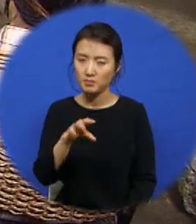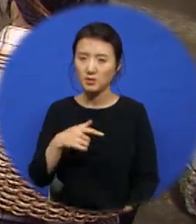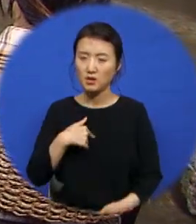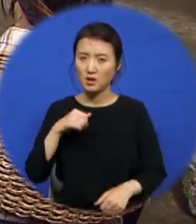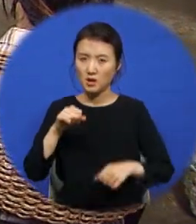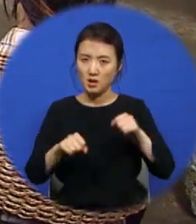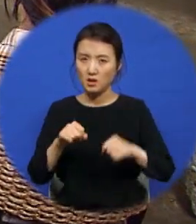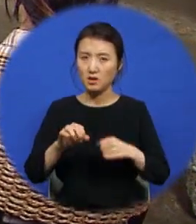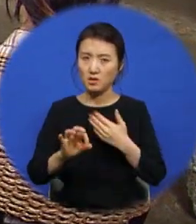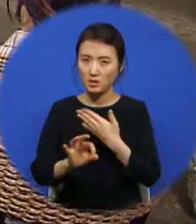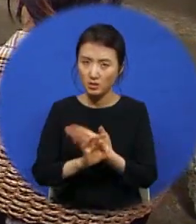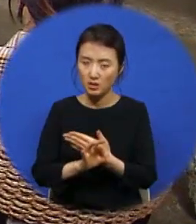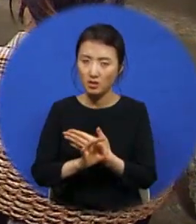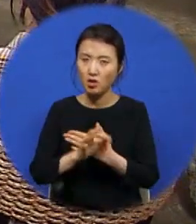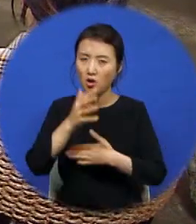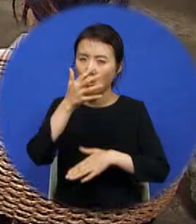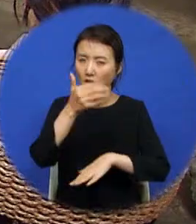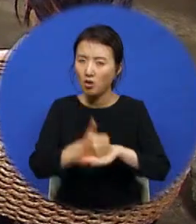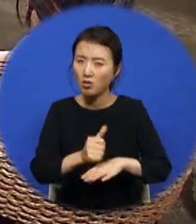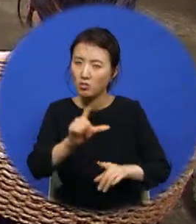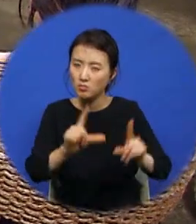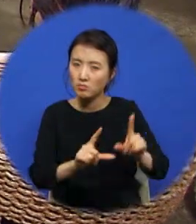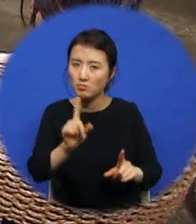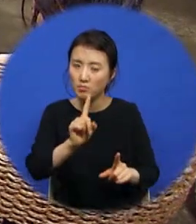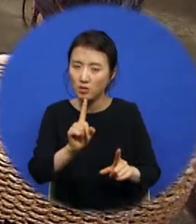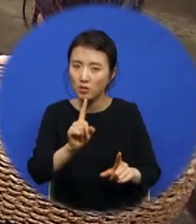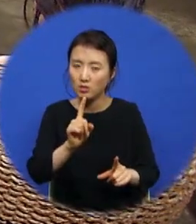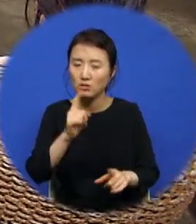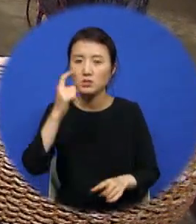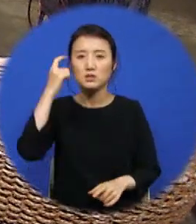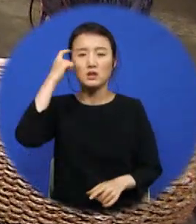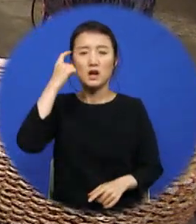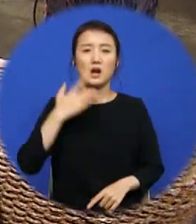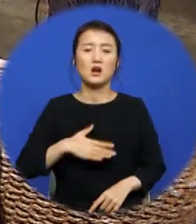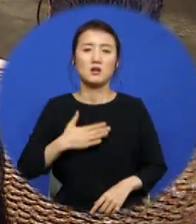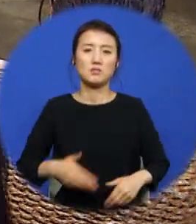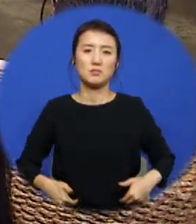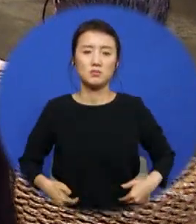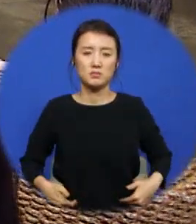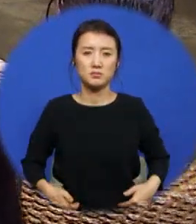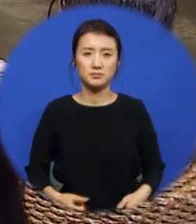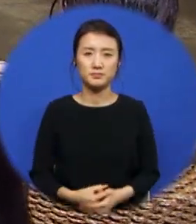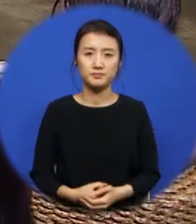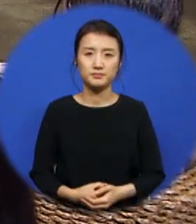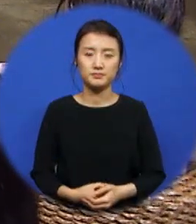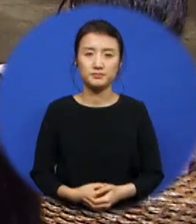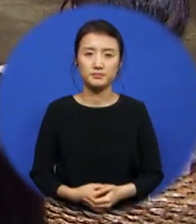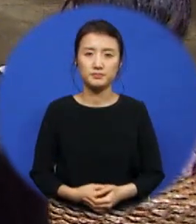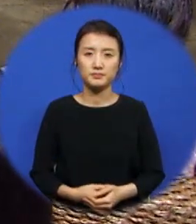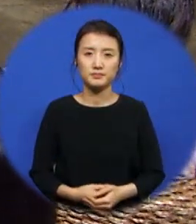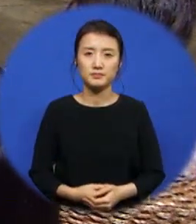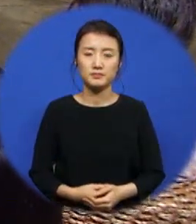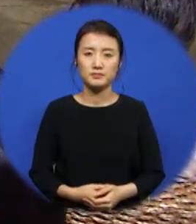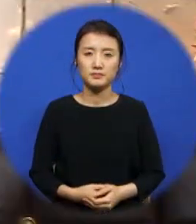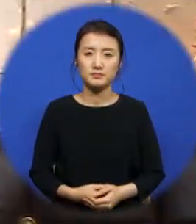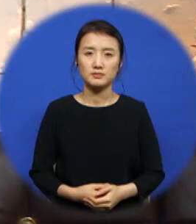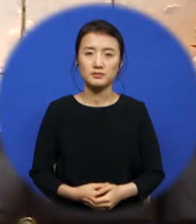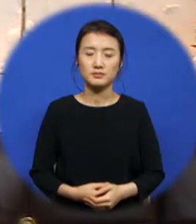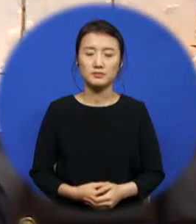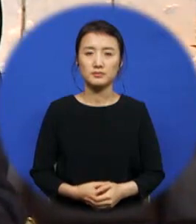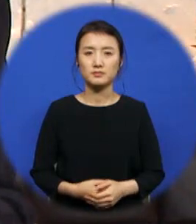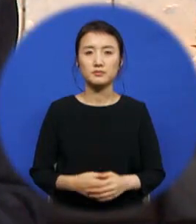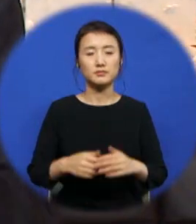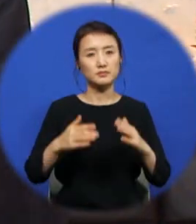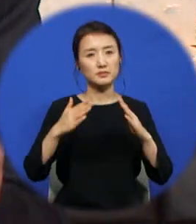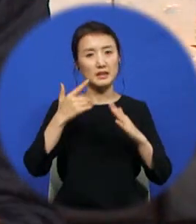이게 어떤 파장이 날짜를 알아야 될 거 아니에요 여러분 가장들이 찌 아침에 밥 잘 먹고 나와